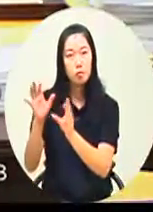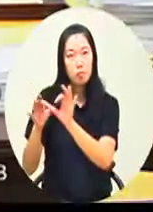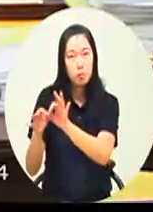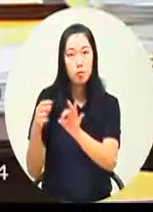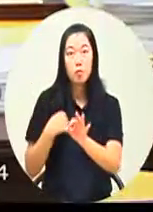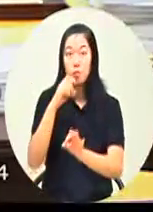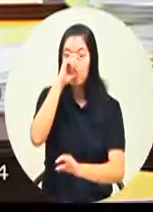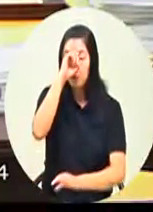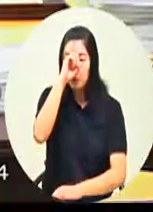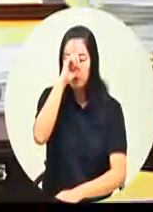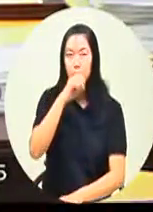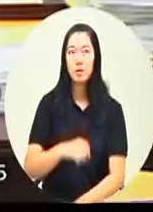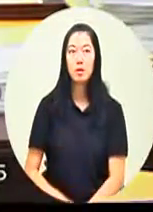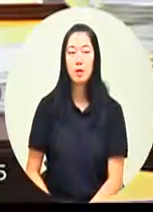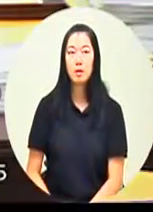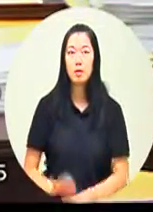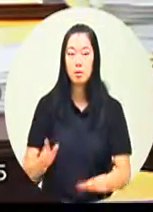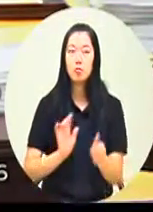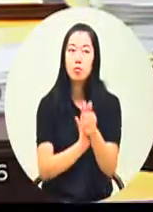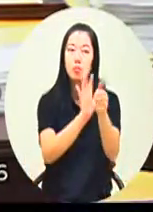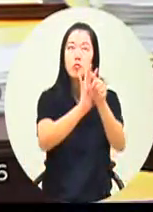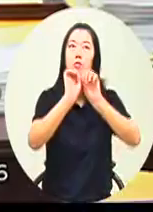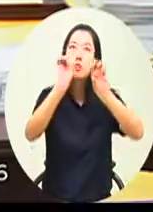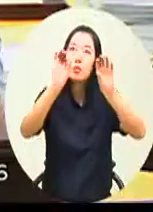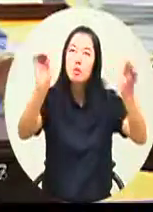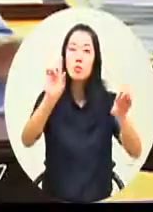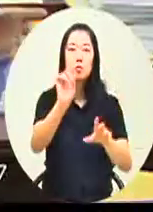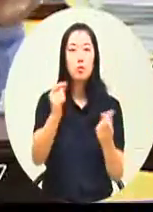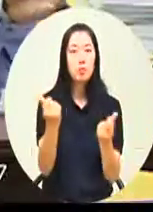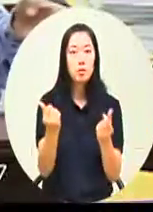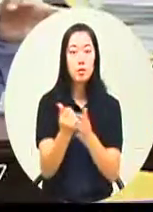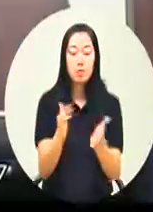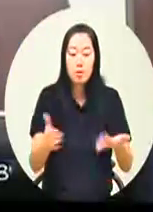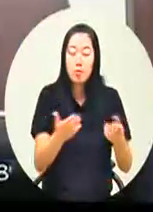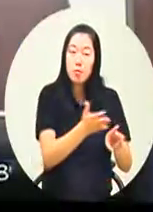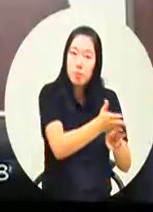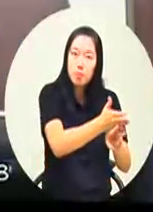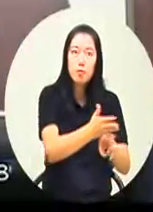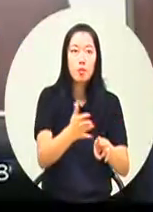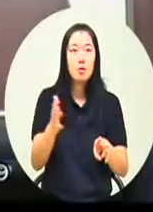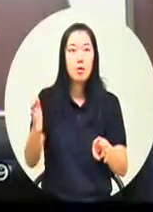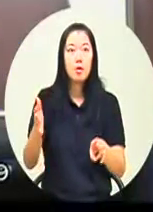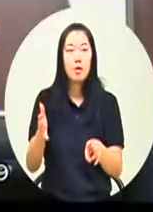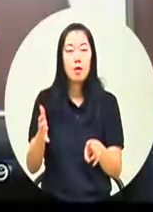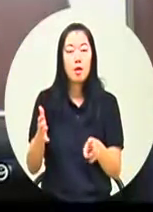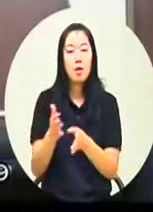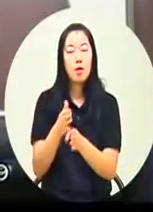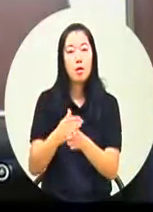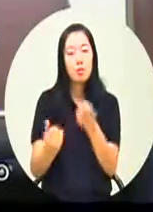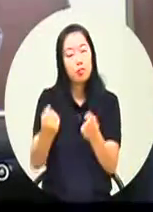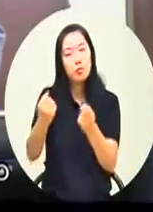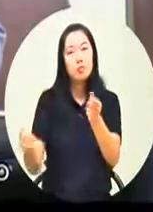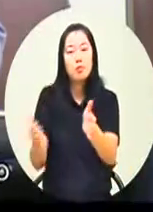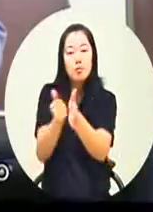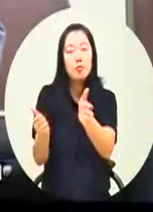望其实我们现在推动很多，包括是轻轨啦，现在分享汽车啦，还有公共小踏车，